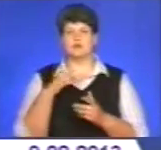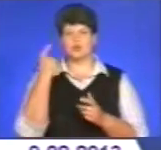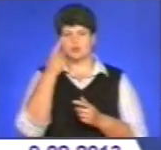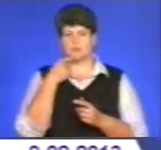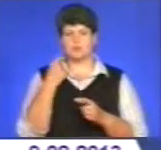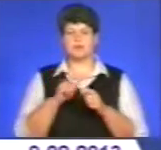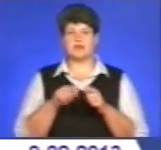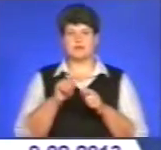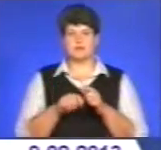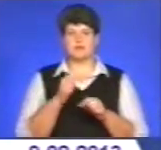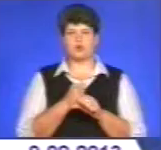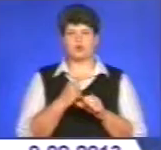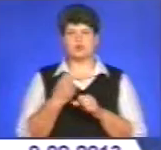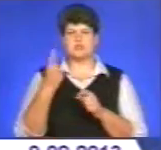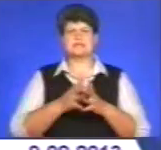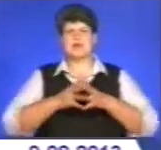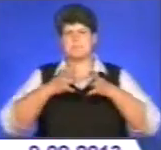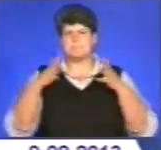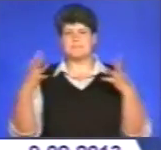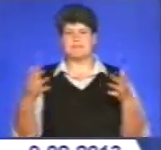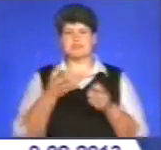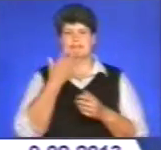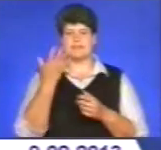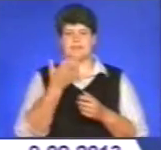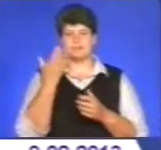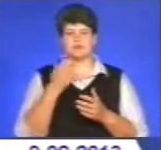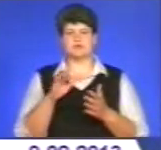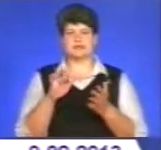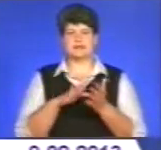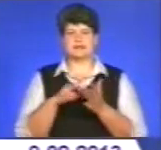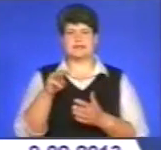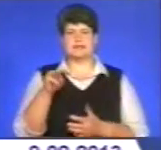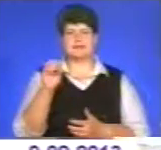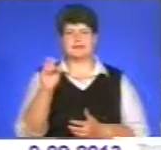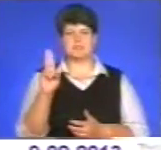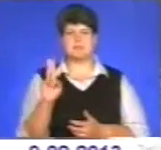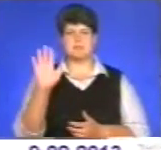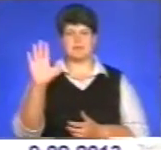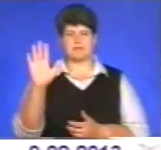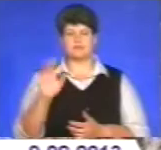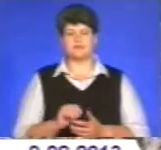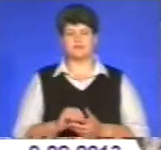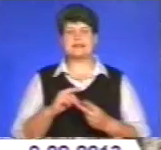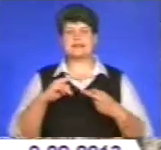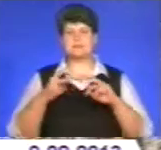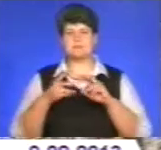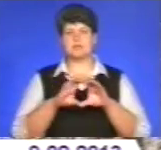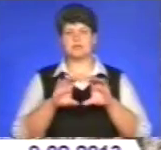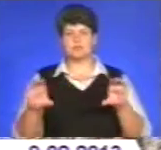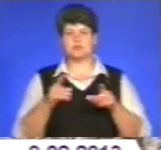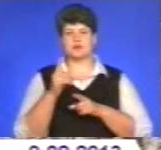перевірив роботу однієї з найбільших теплоелектроцентралей – ТЕЦ-5. Заміна труб та